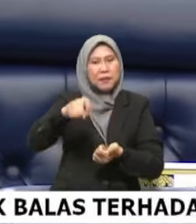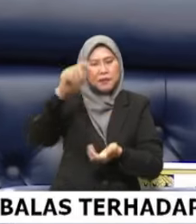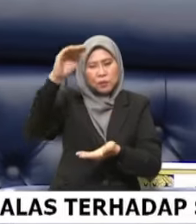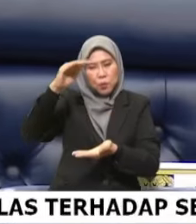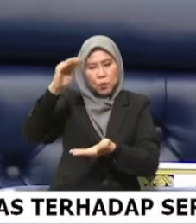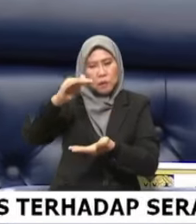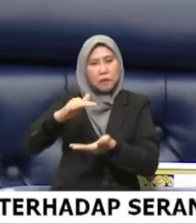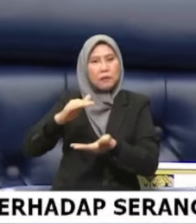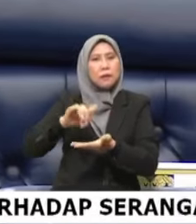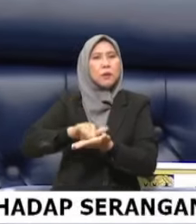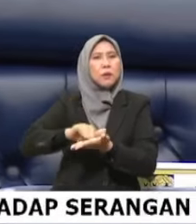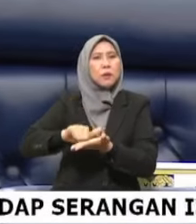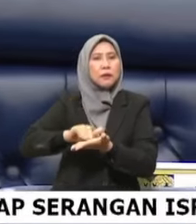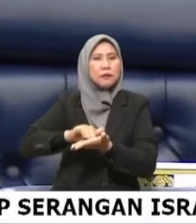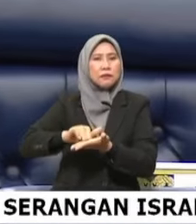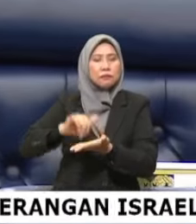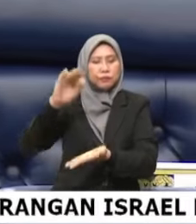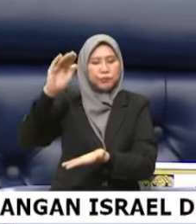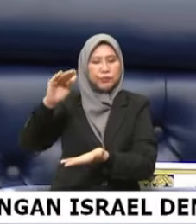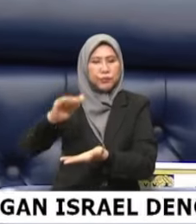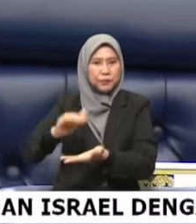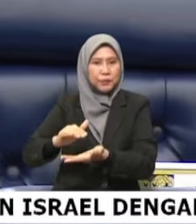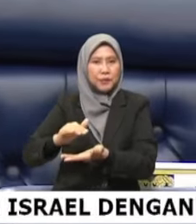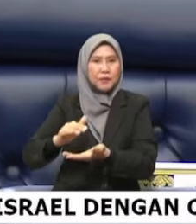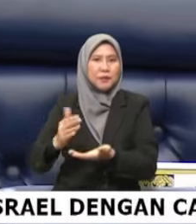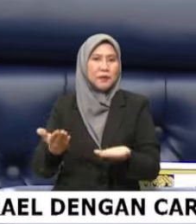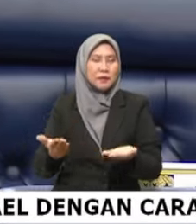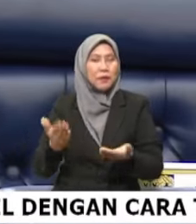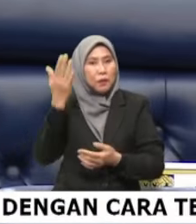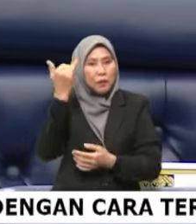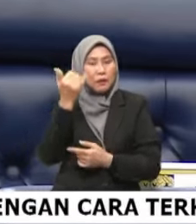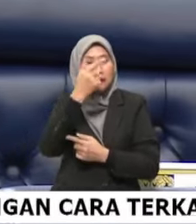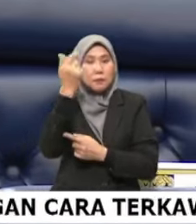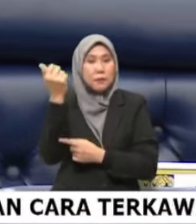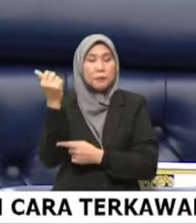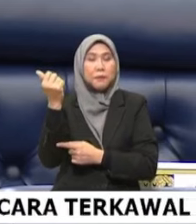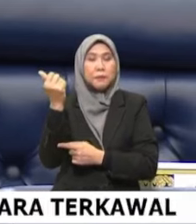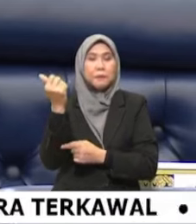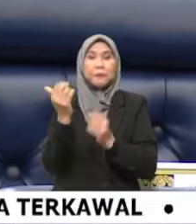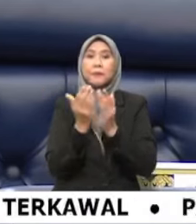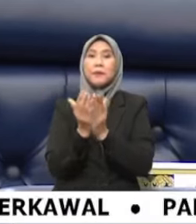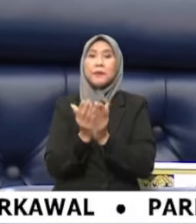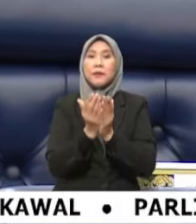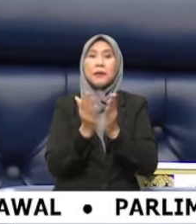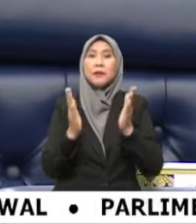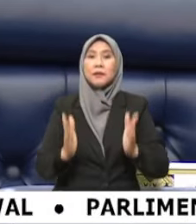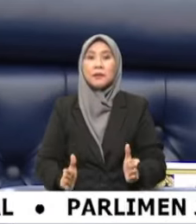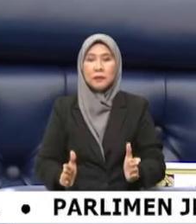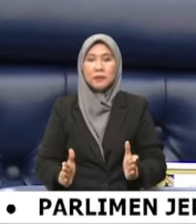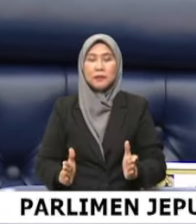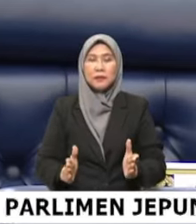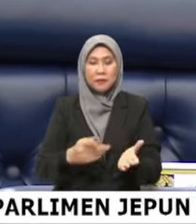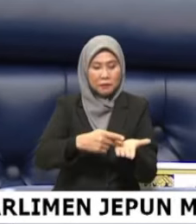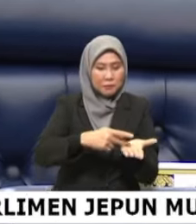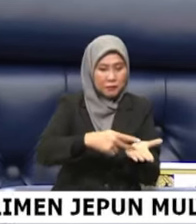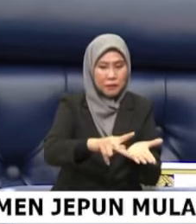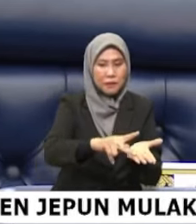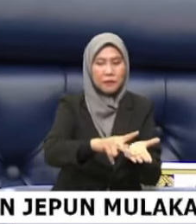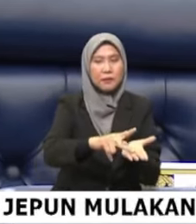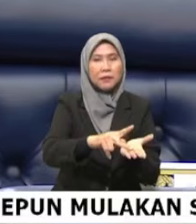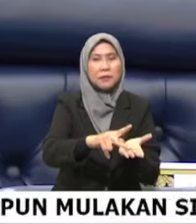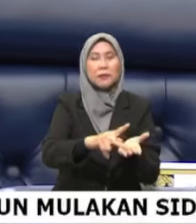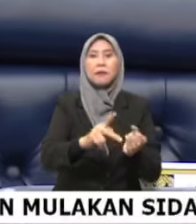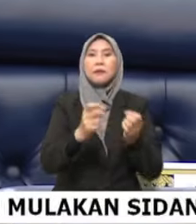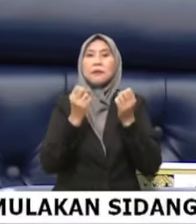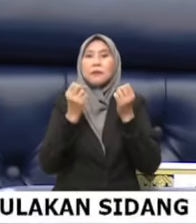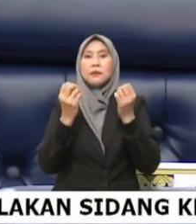menurunkan fee tersebut supaya murid, supaya student-student yang membayarnya,